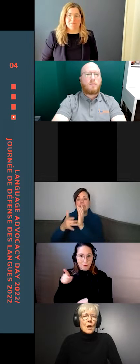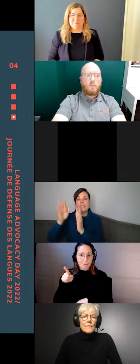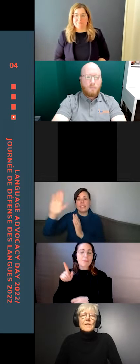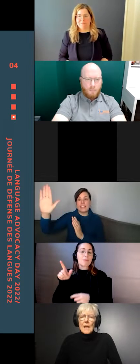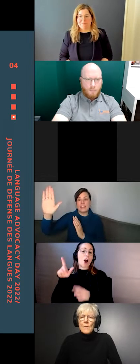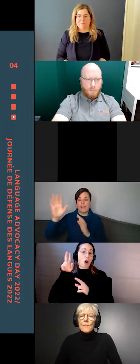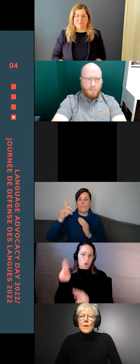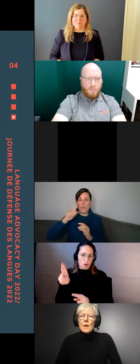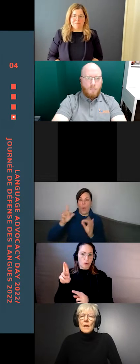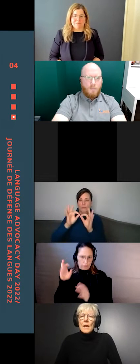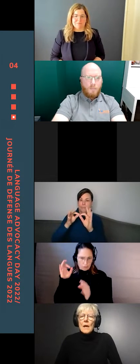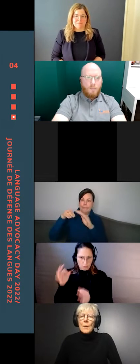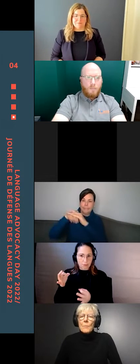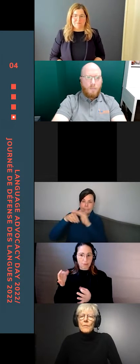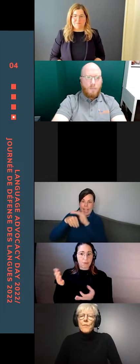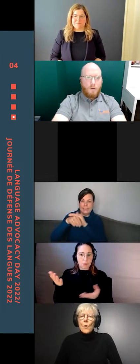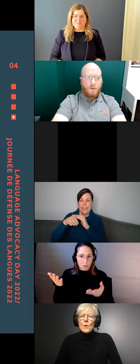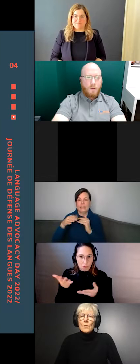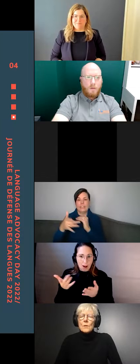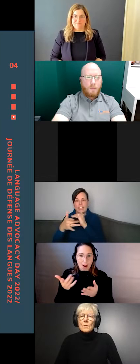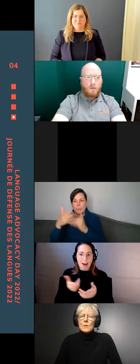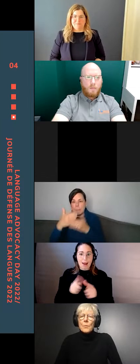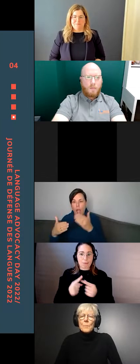l'Association du Canada des sourds a reconnu